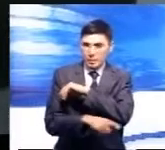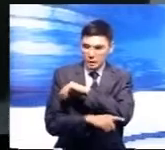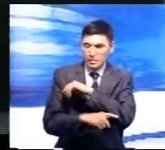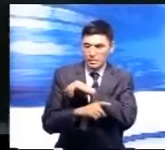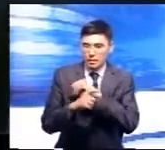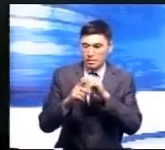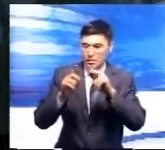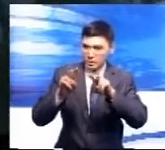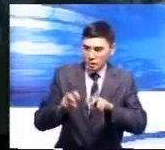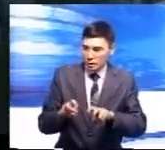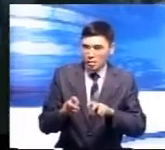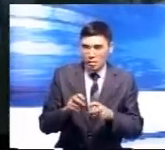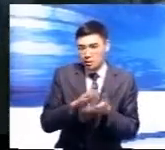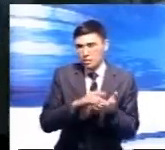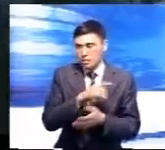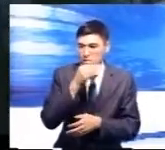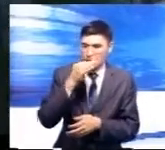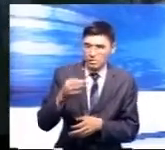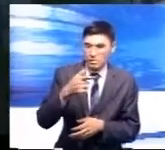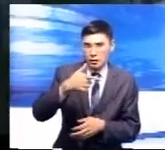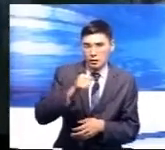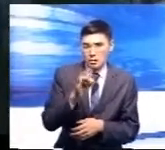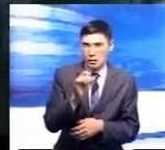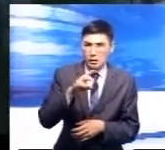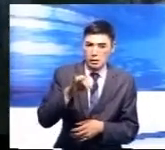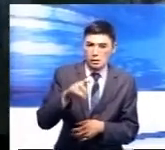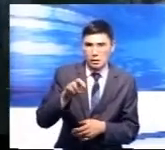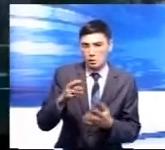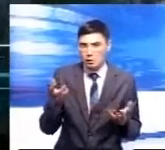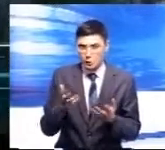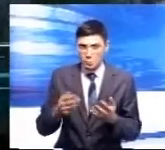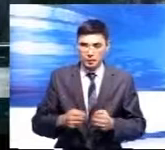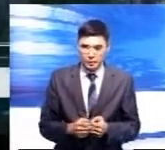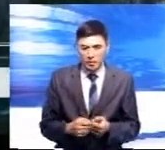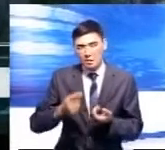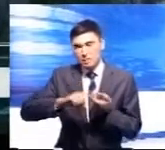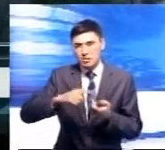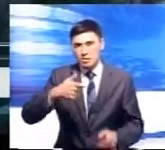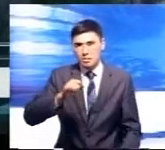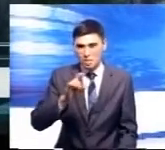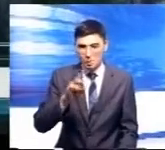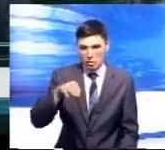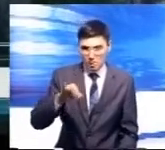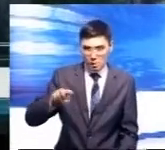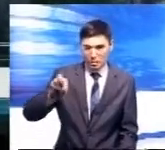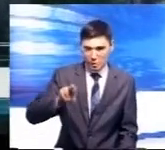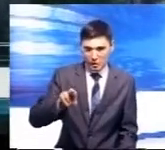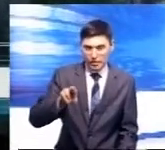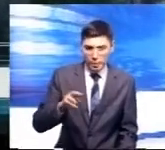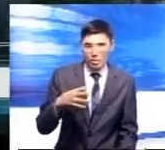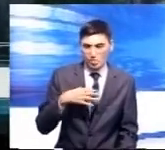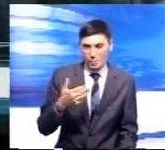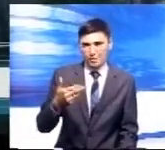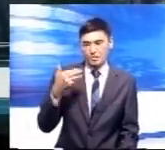свое заключение. По гарантии, буквально несколько дней назад у нас